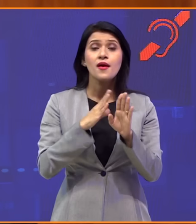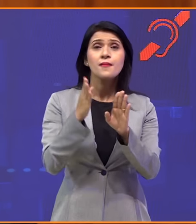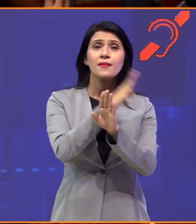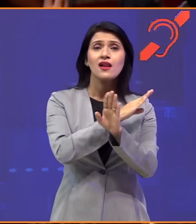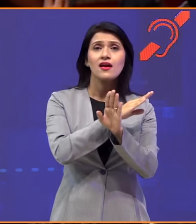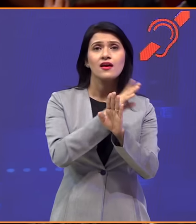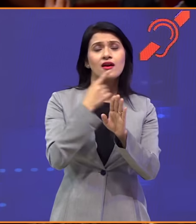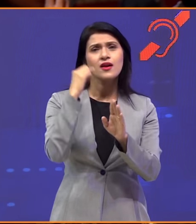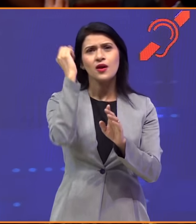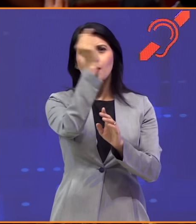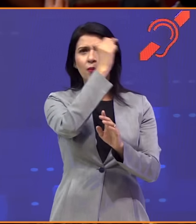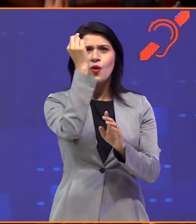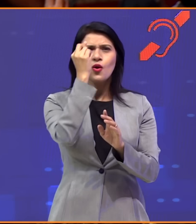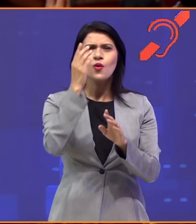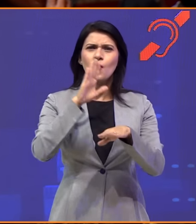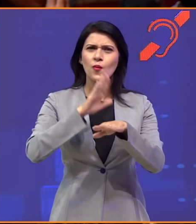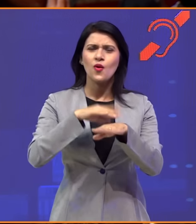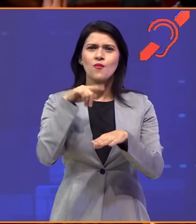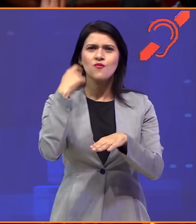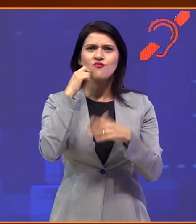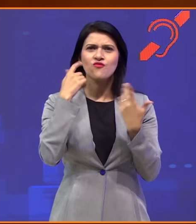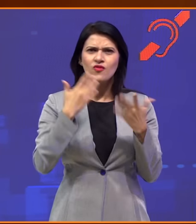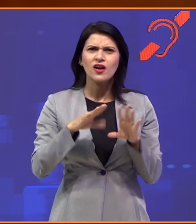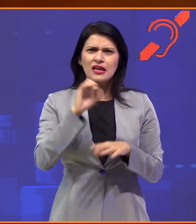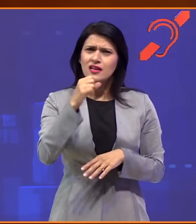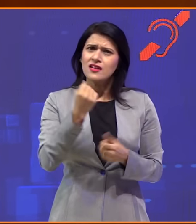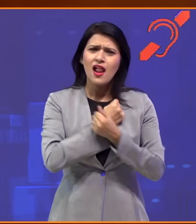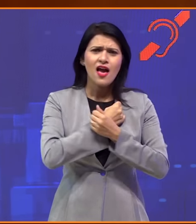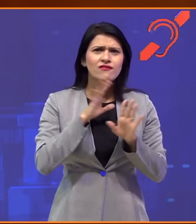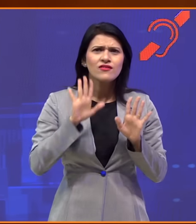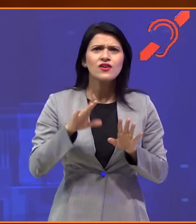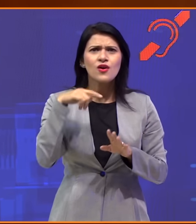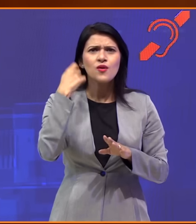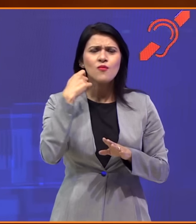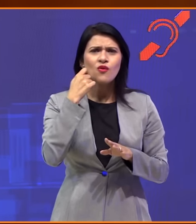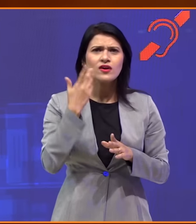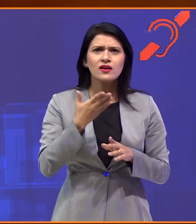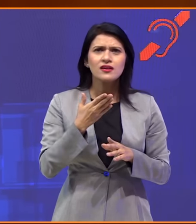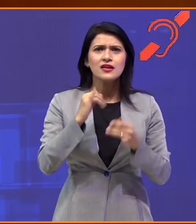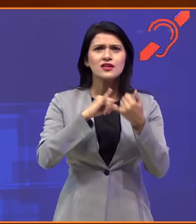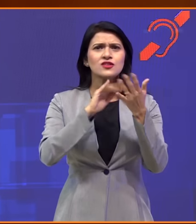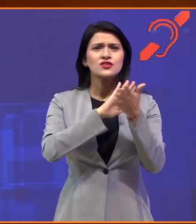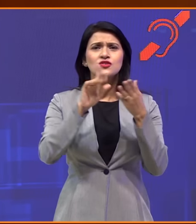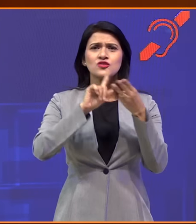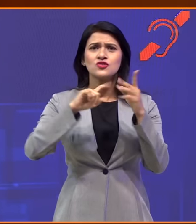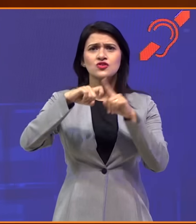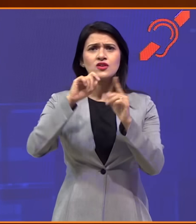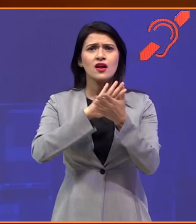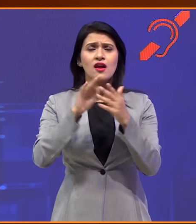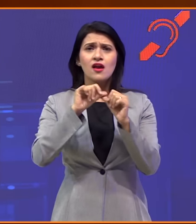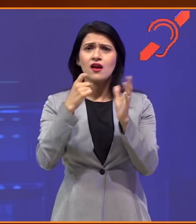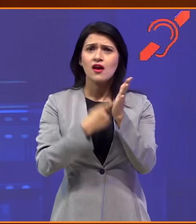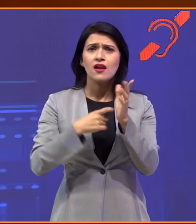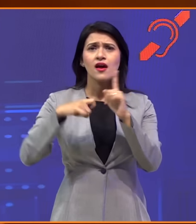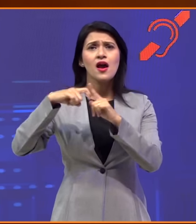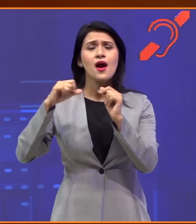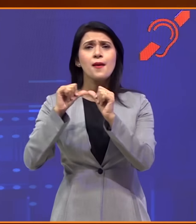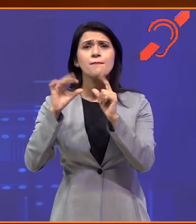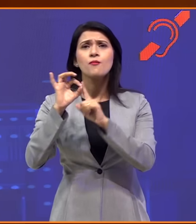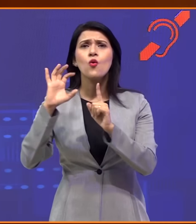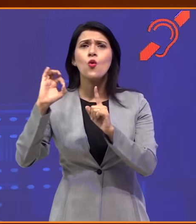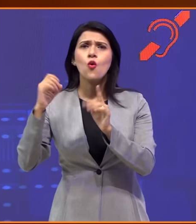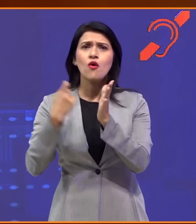क्वीन की थी तो उन्होंने कहा बैट क्वीन में कौन सा रोल वो तो मेरी फेवरेट फिल्म है मुझे शेखर कपूर की वो फिल्म देखने का एहसास हुआ है कि मुझे उस